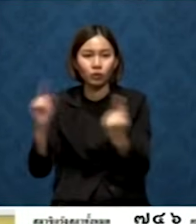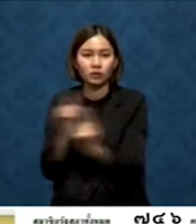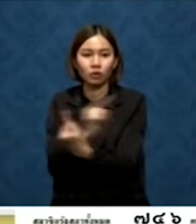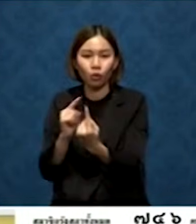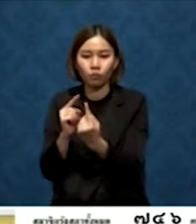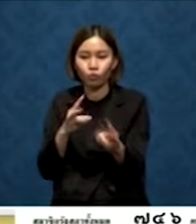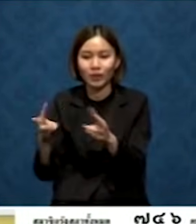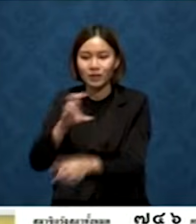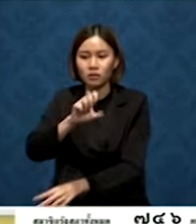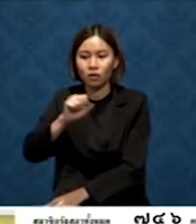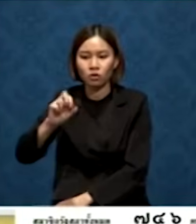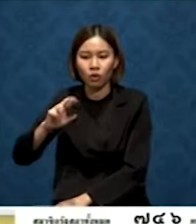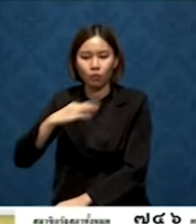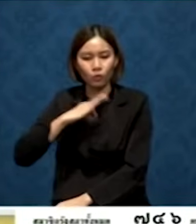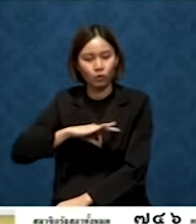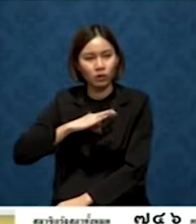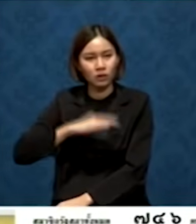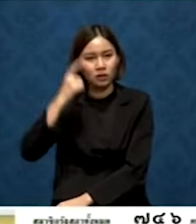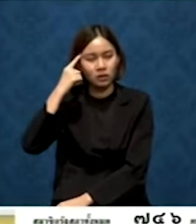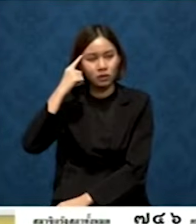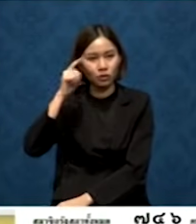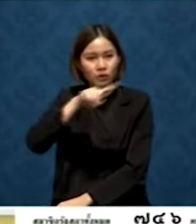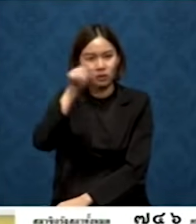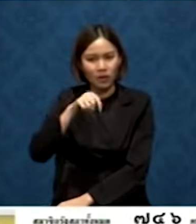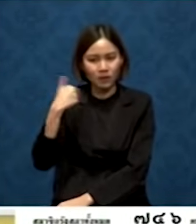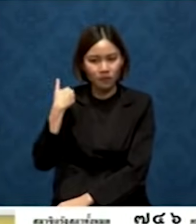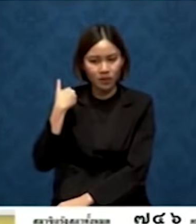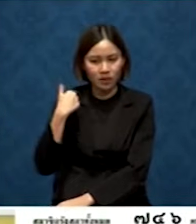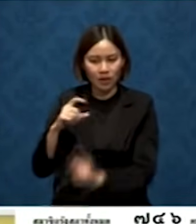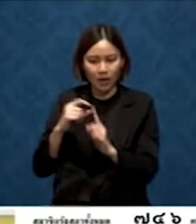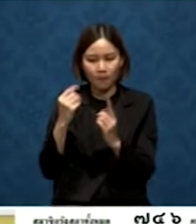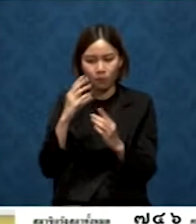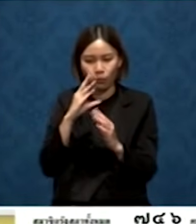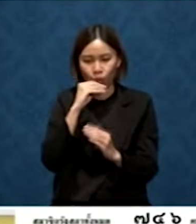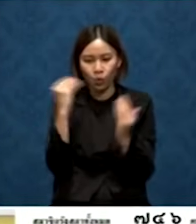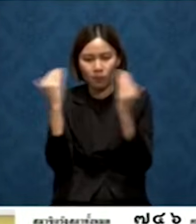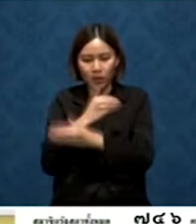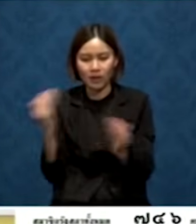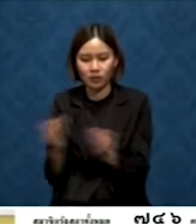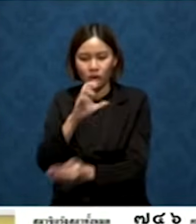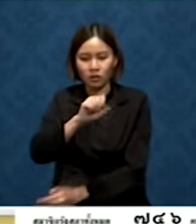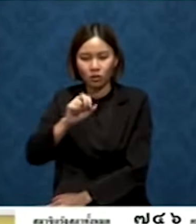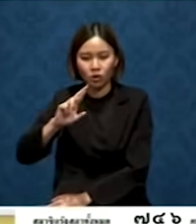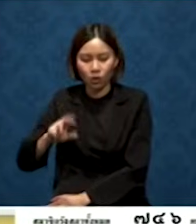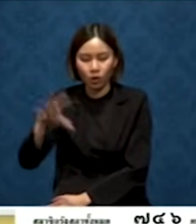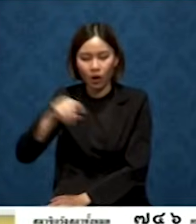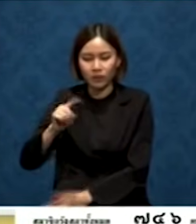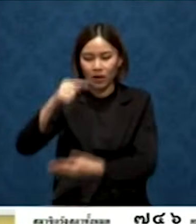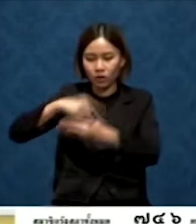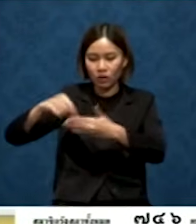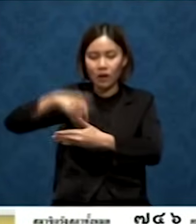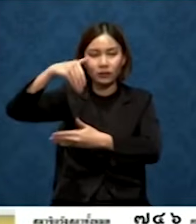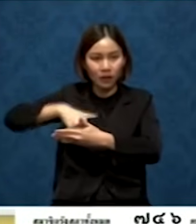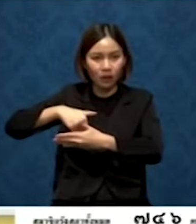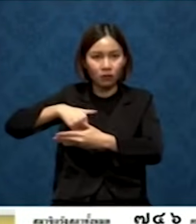สทรผมก็เริ่มกังวลครับเพราะท่านกำลังจะกลับลำจากการสาบสูญสทรที่มาจากการเลือกตั้งของพี่น้องประชา